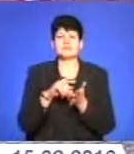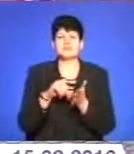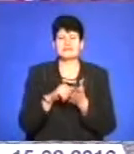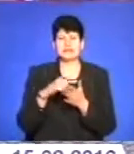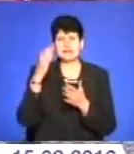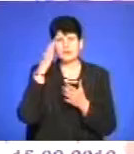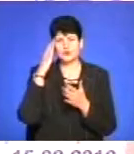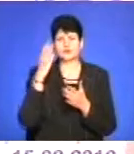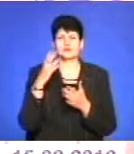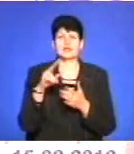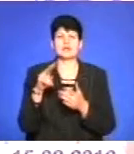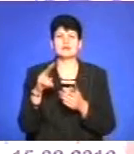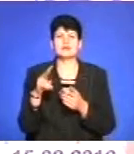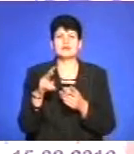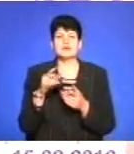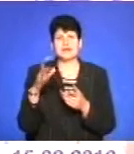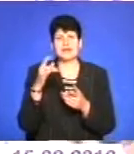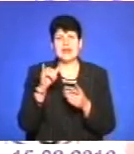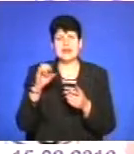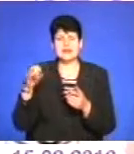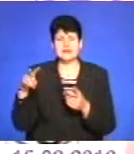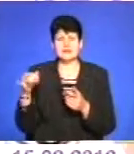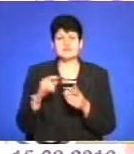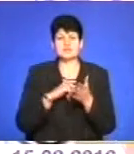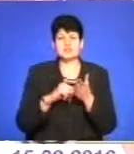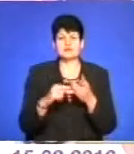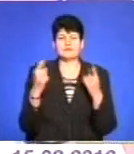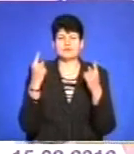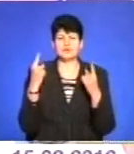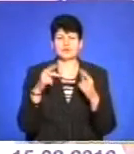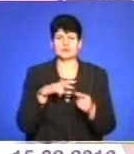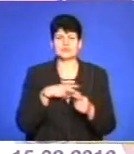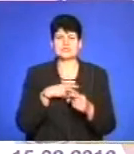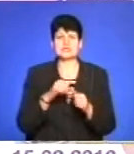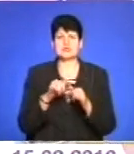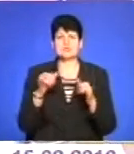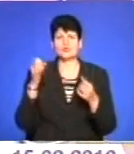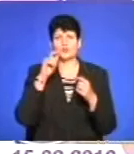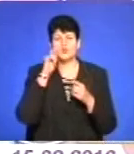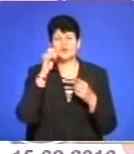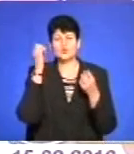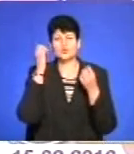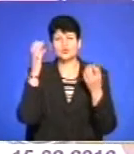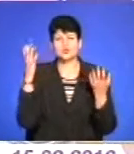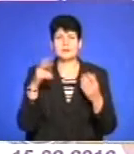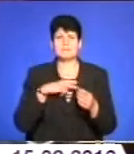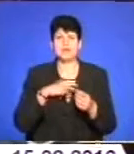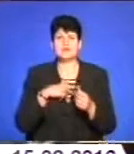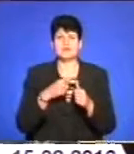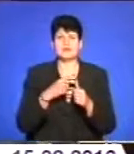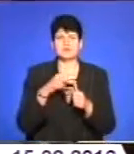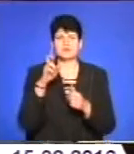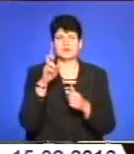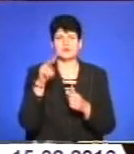та культурної еліти Тернопільщини відзначають високою нагородою за розвиток української культури – премією імені Богдана та